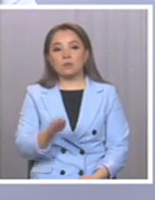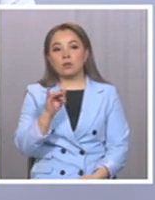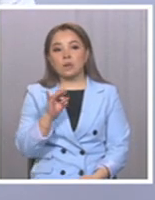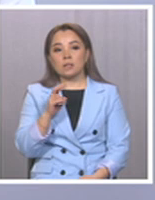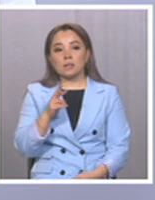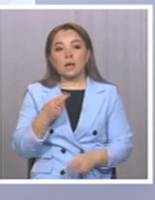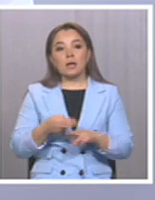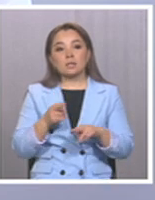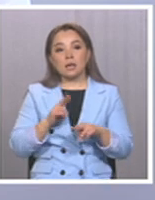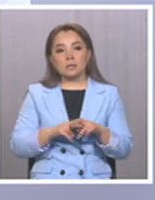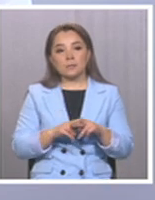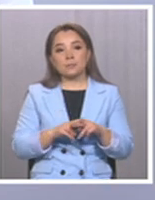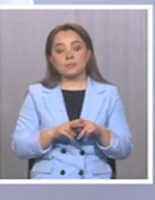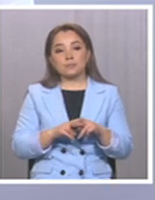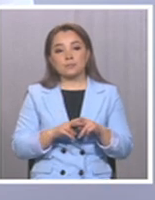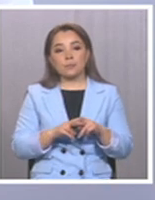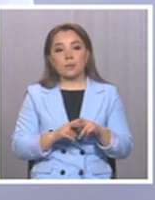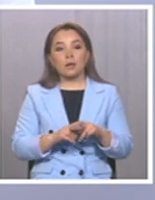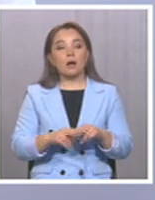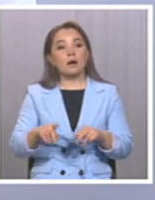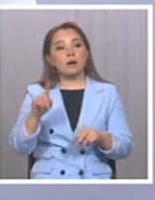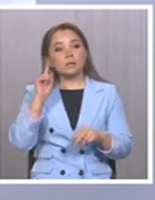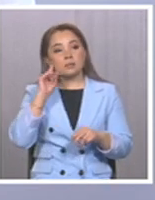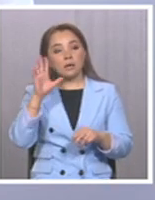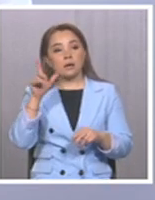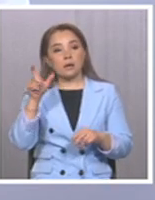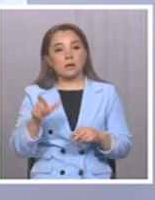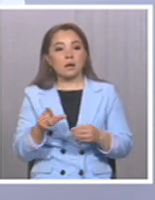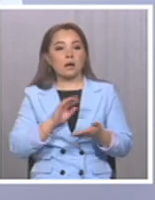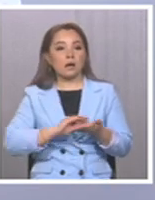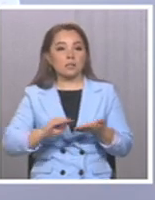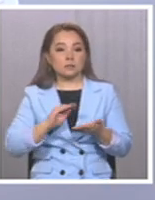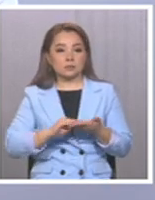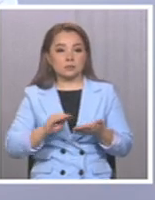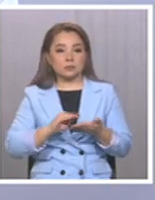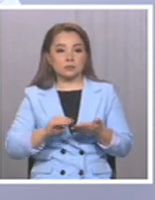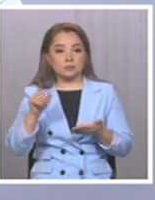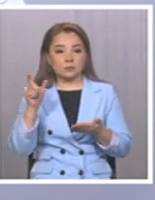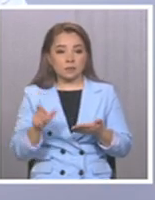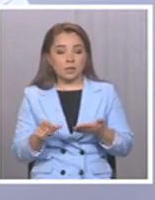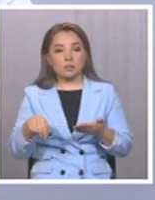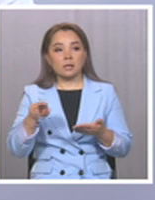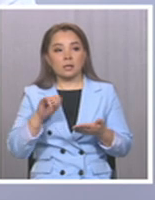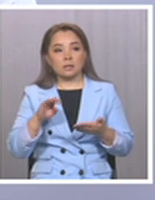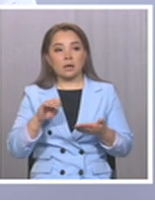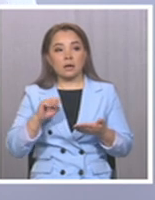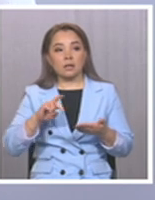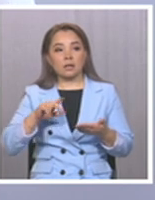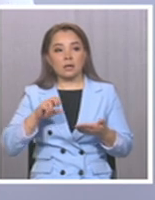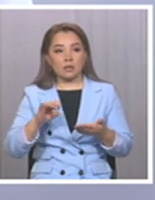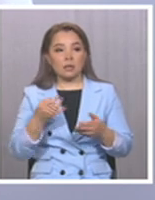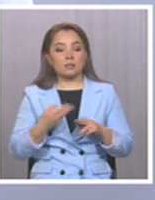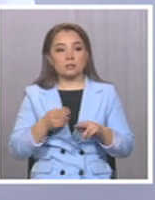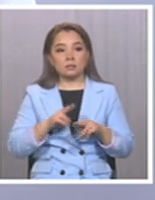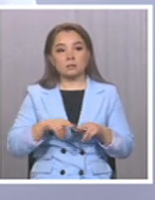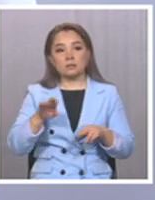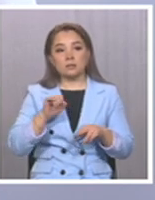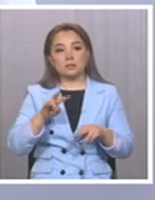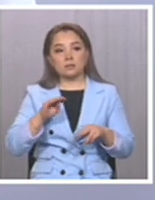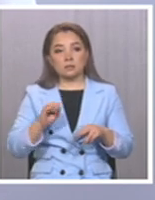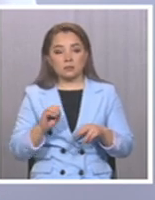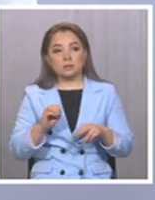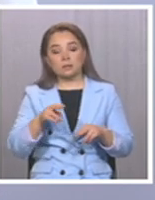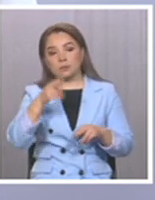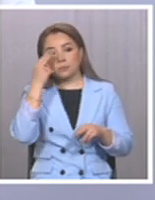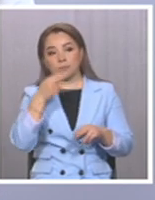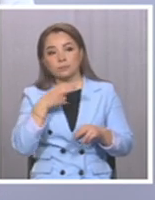Флоренциядан шыққан атақты ақын Данте Алигьери. Данте бұл итальян